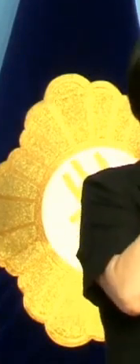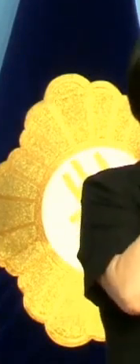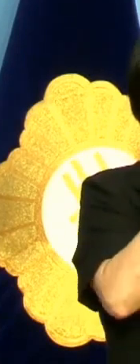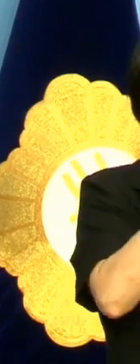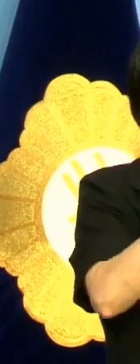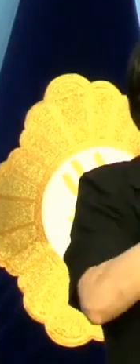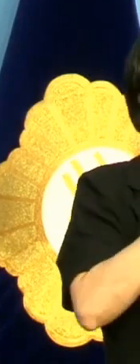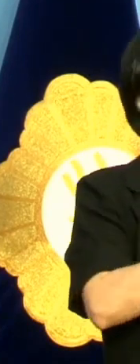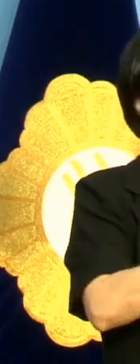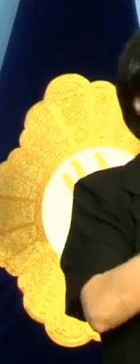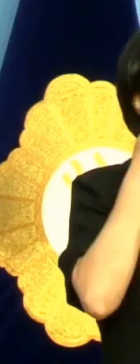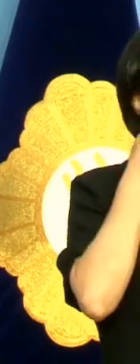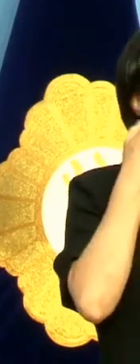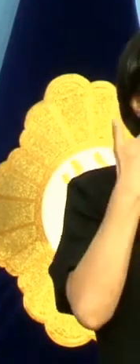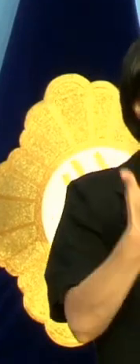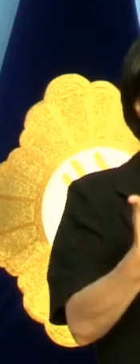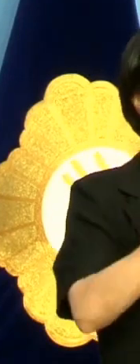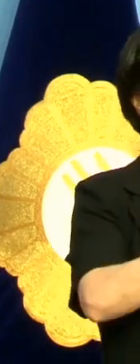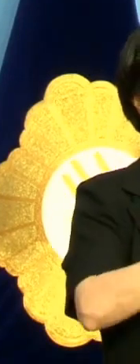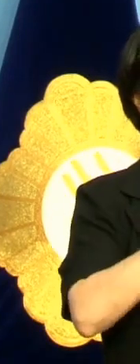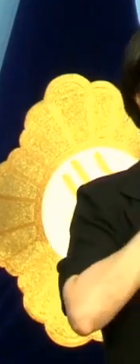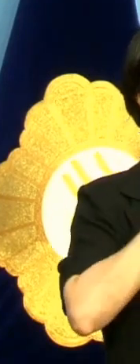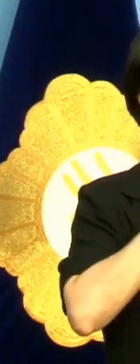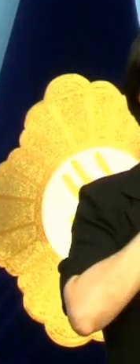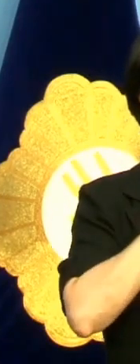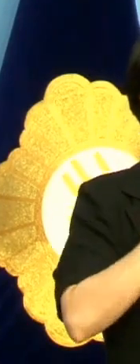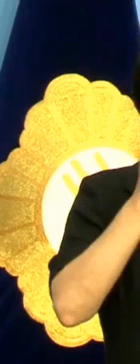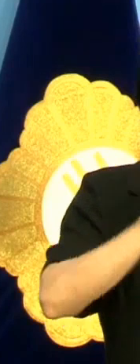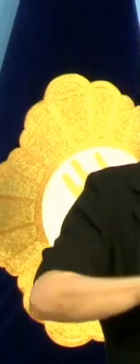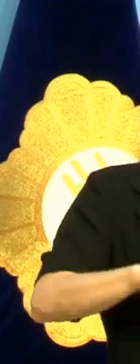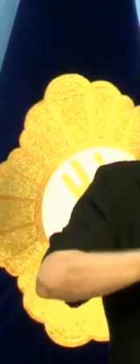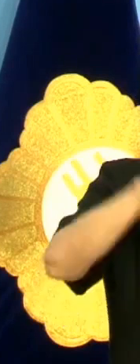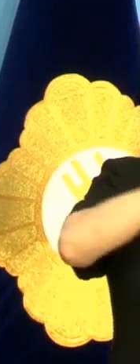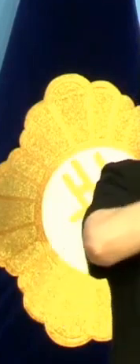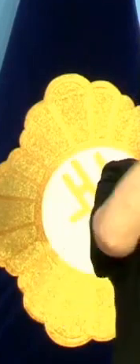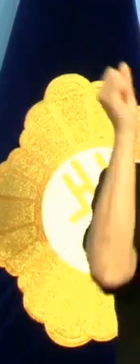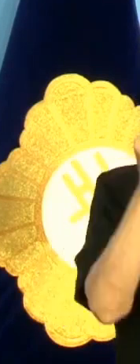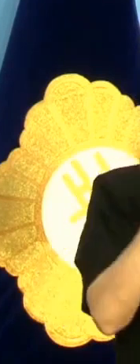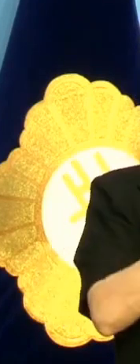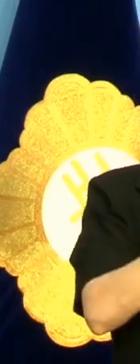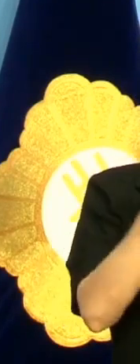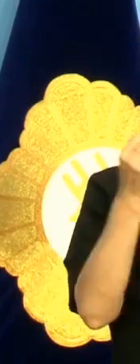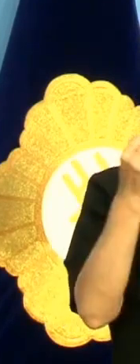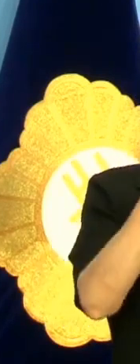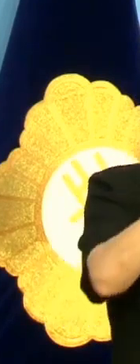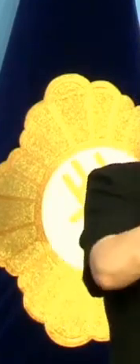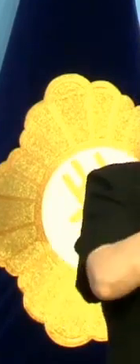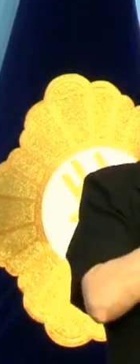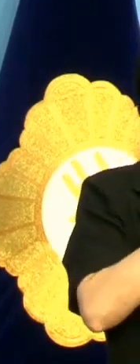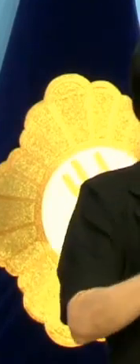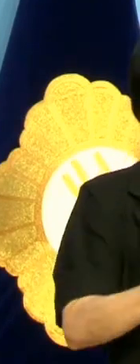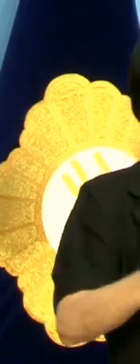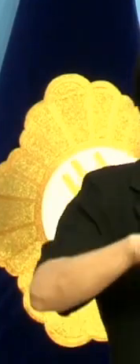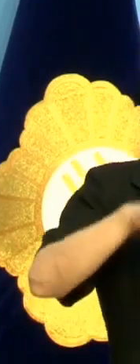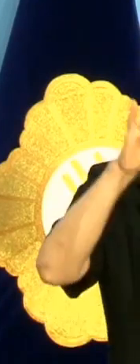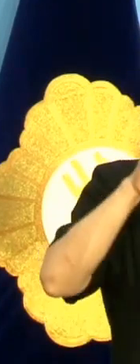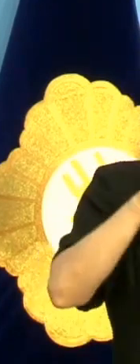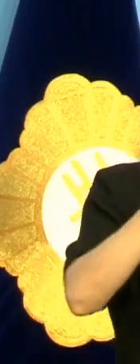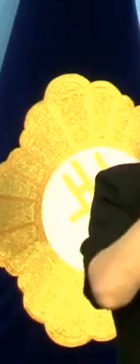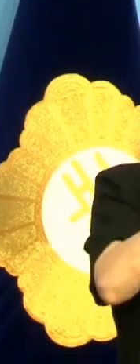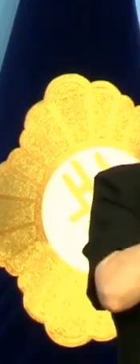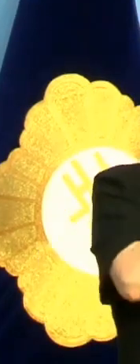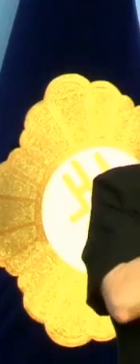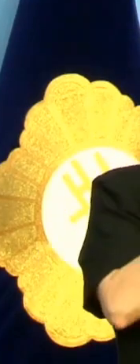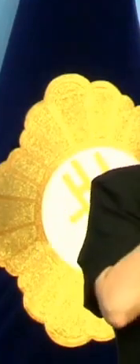사유를 명시하도록 하고 있지만 초 손 또는 제 입성한 의원들은 앞서 공개된 재산 내역이